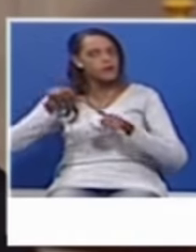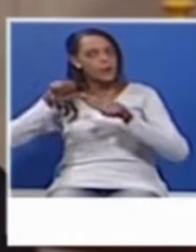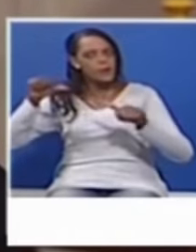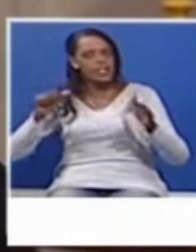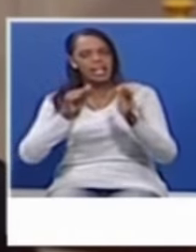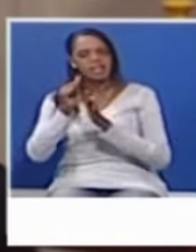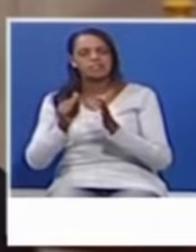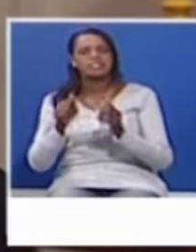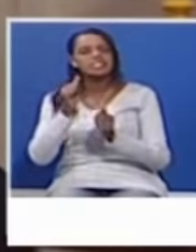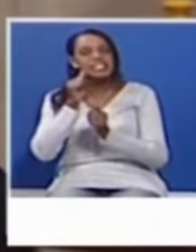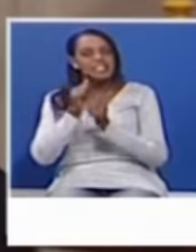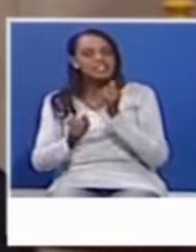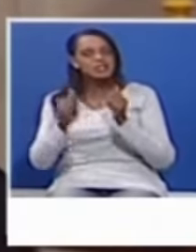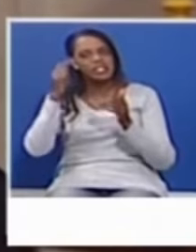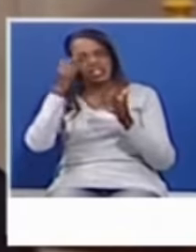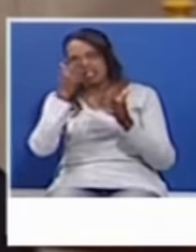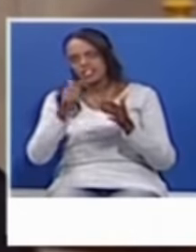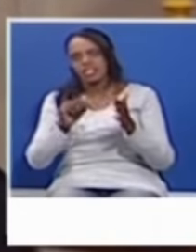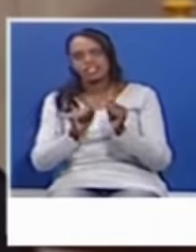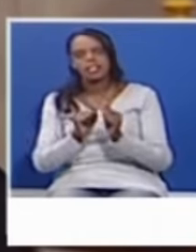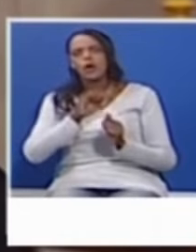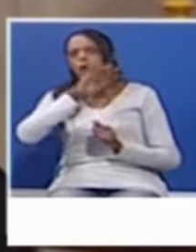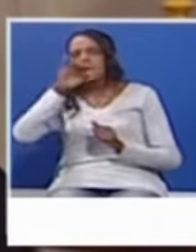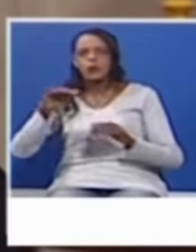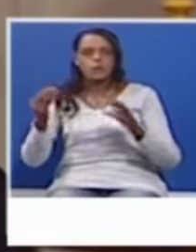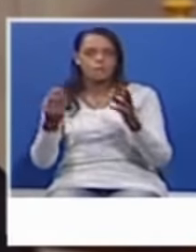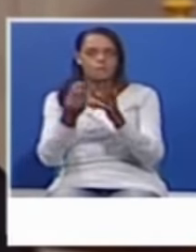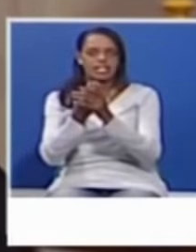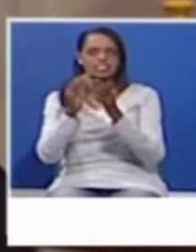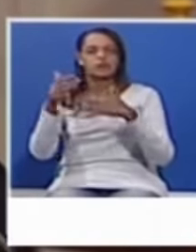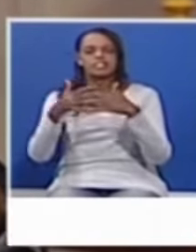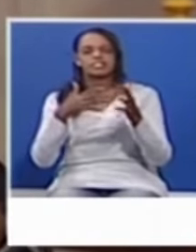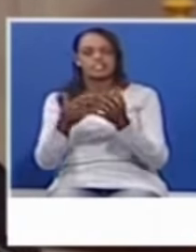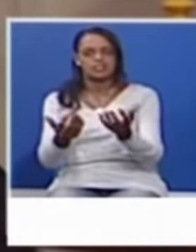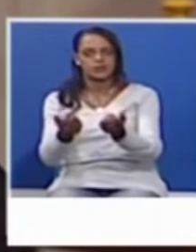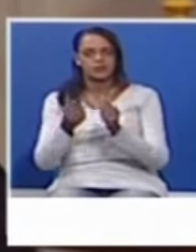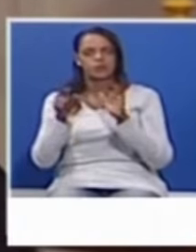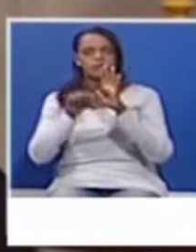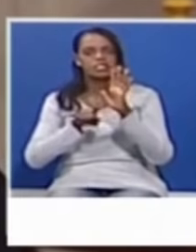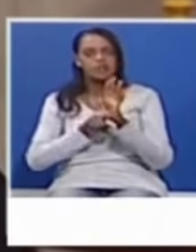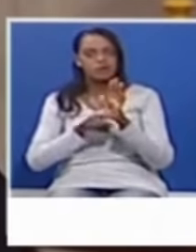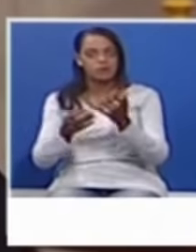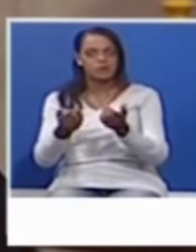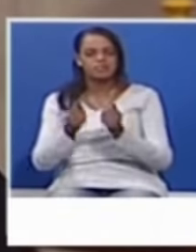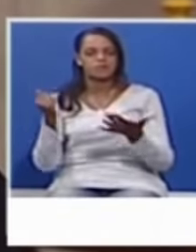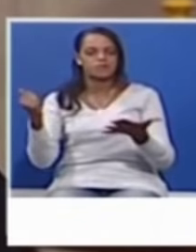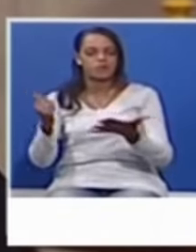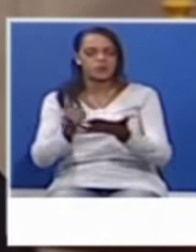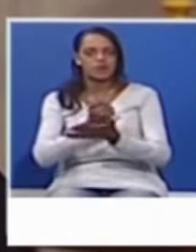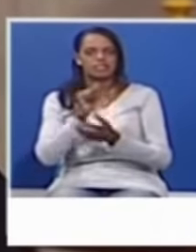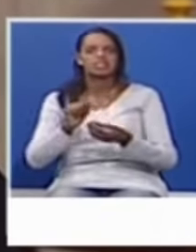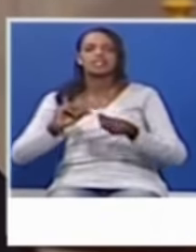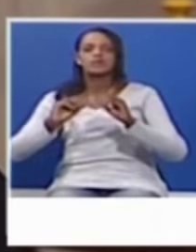عامتات تخوليبوت سنح عدلات المملاس أو كل مدايات حابيرنا أن نسرح اللوم تجأبت بروغرامات بموطان نمعواتهم